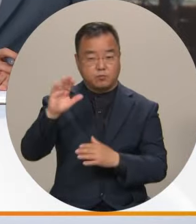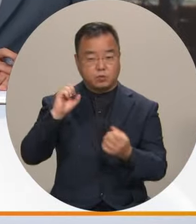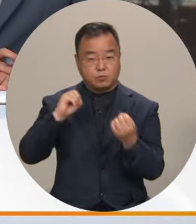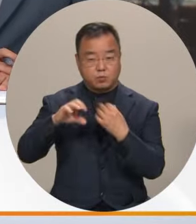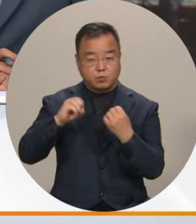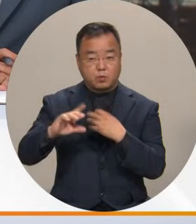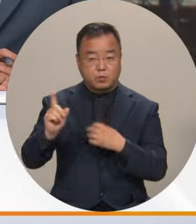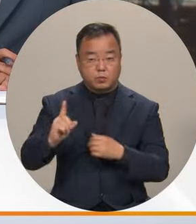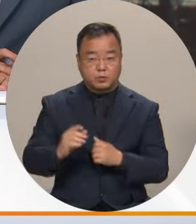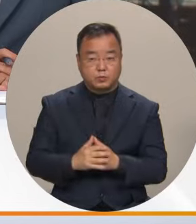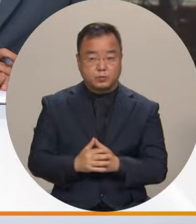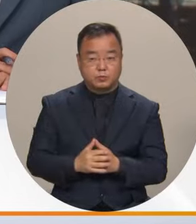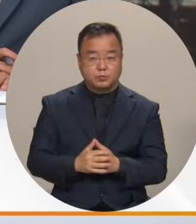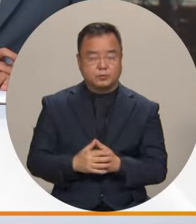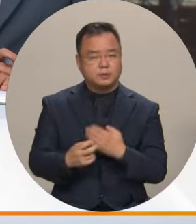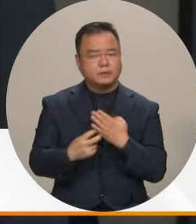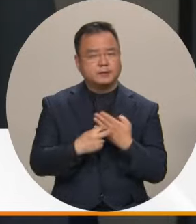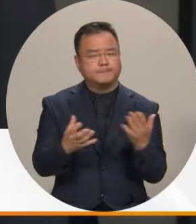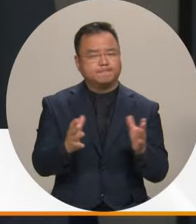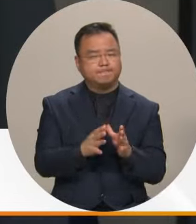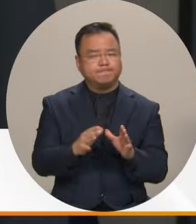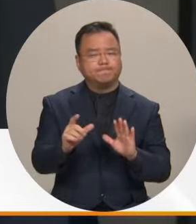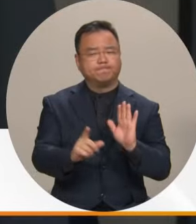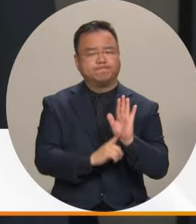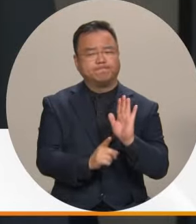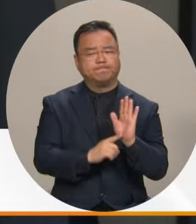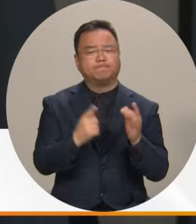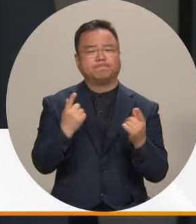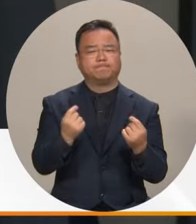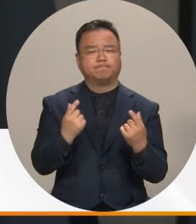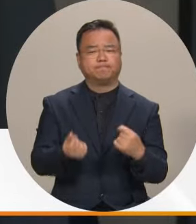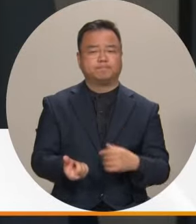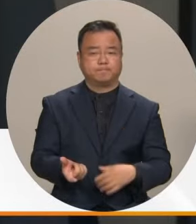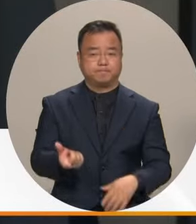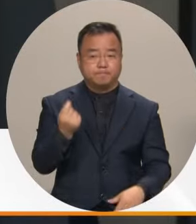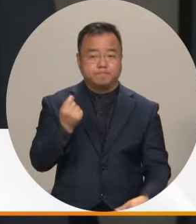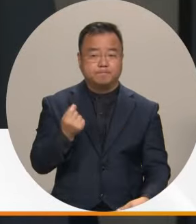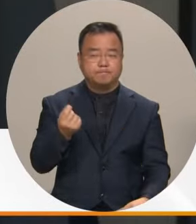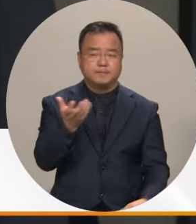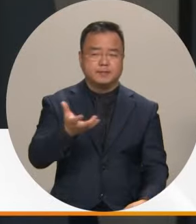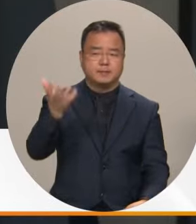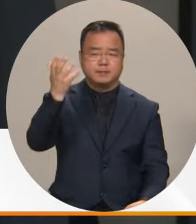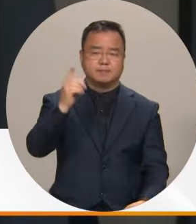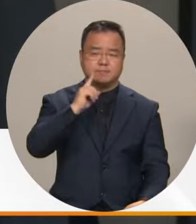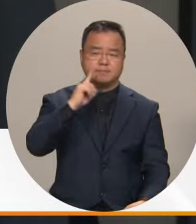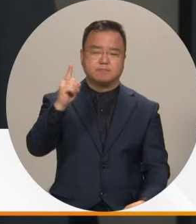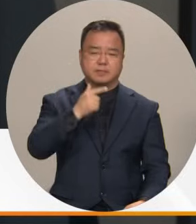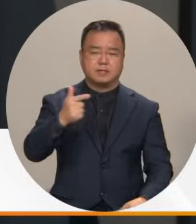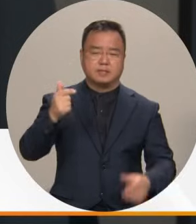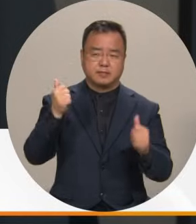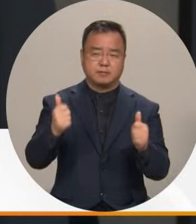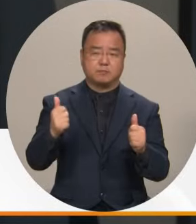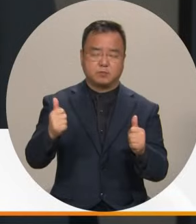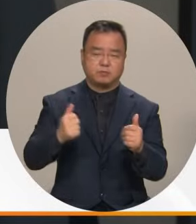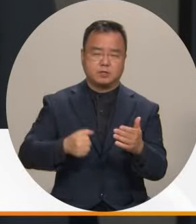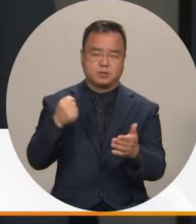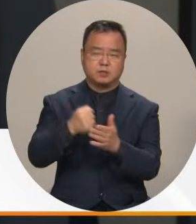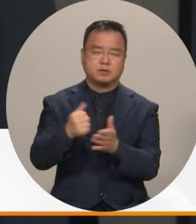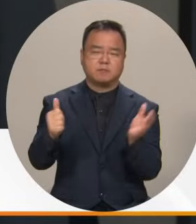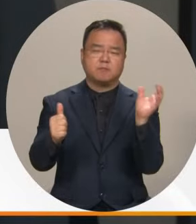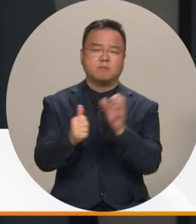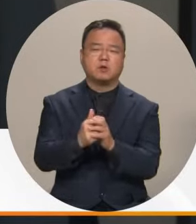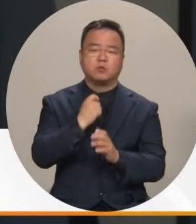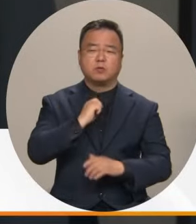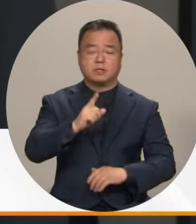궁금한데요네 어쨌든 의료계는 계속 밝혀왔던 것처럼 즉각적으로 재 항고하겠다 대법원의 판단을 맡기겠다 했습니다